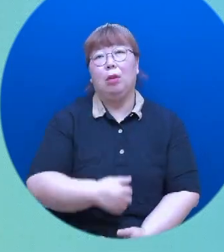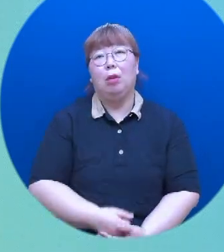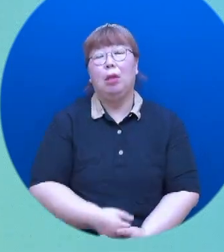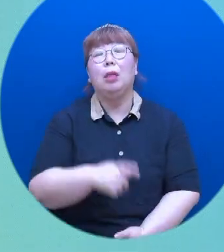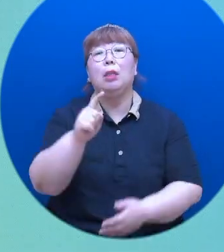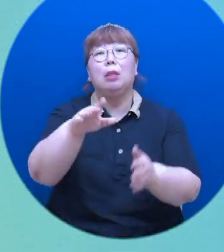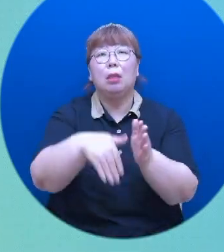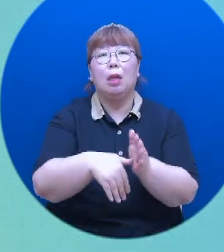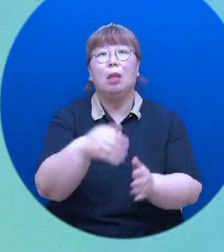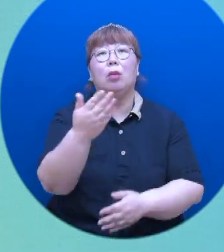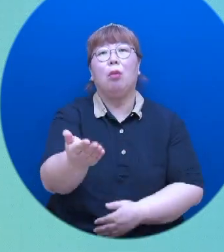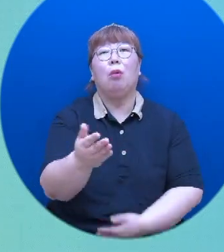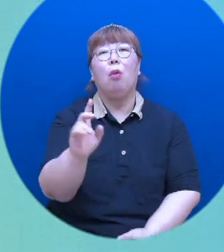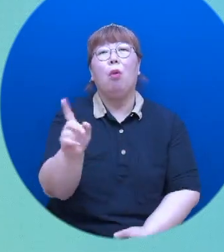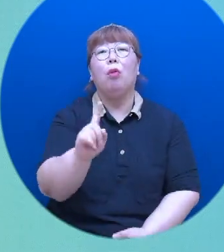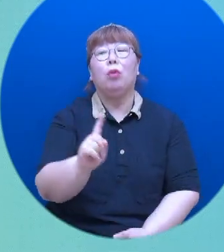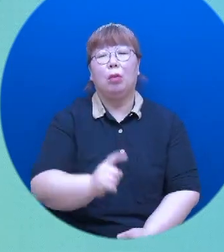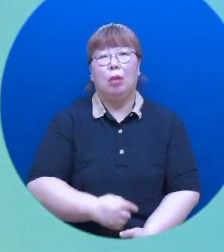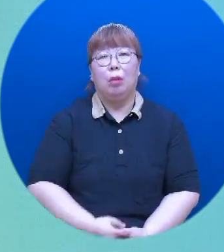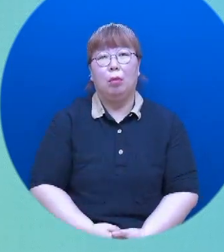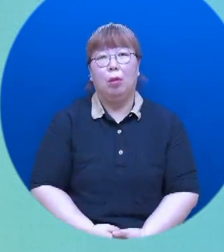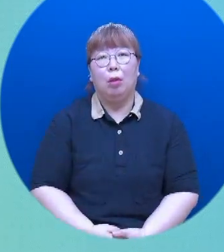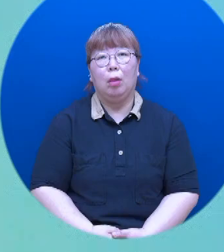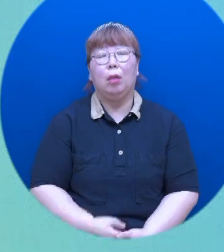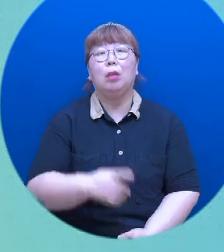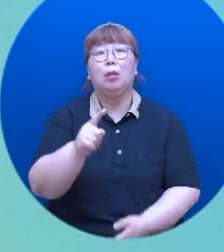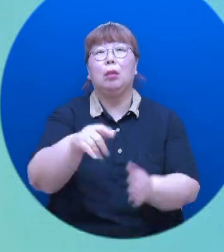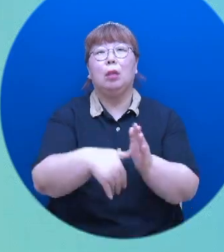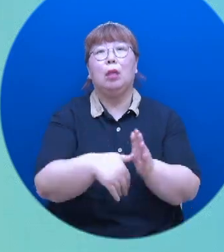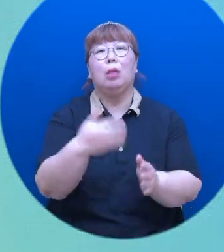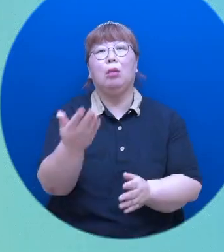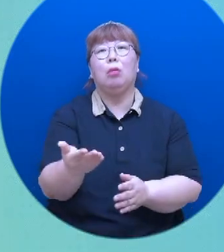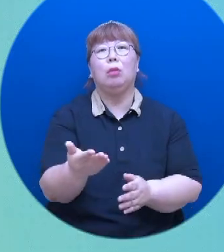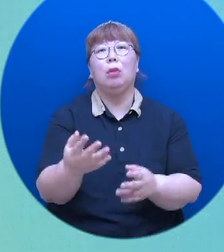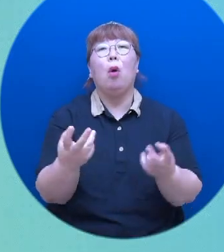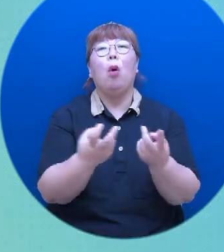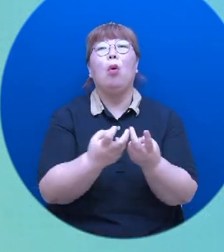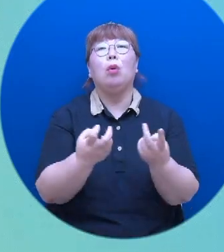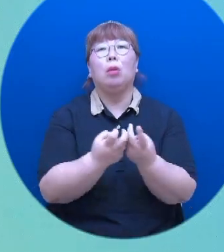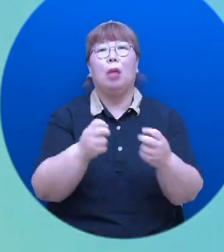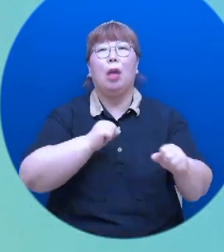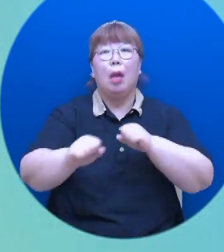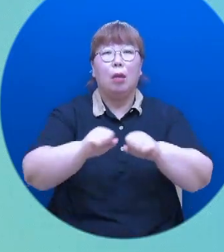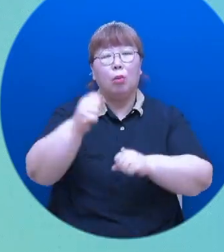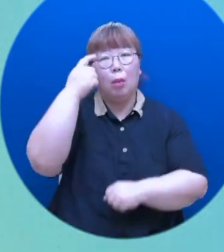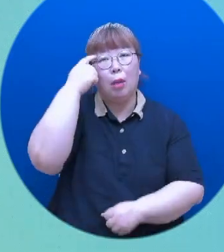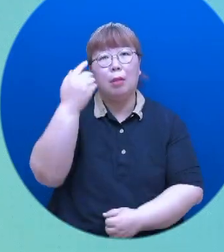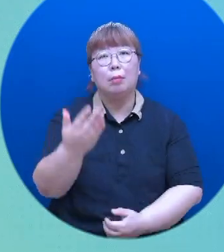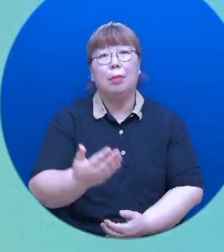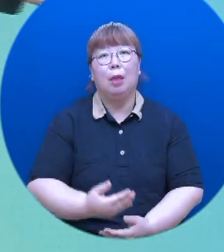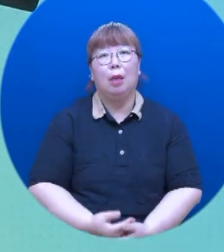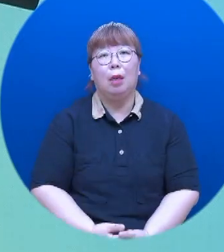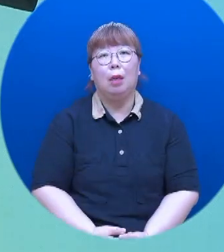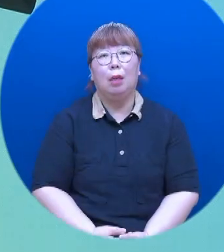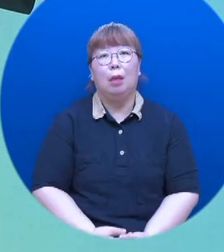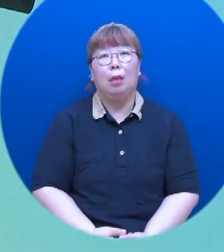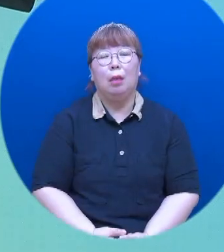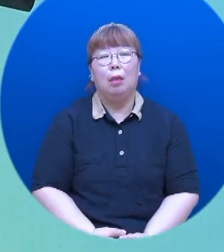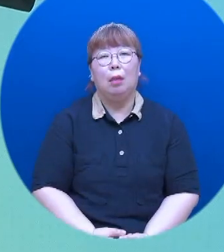너는 어떻게 말할 거니? 그때 너는 어떻게 행동할 것이니? 여기에